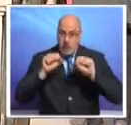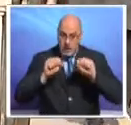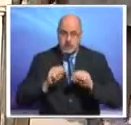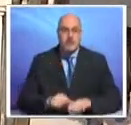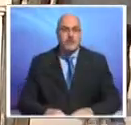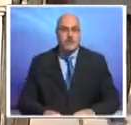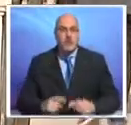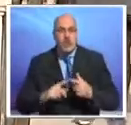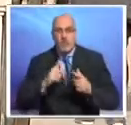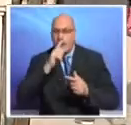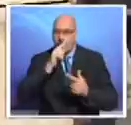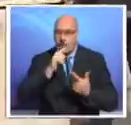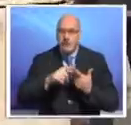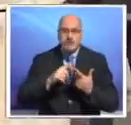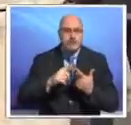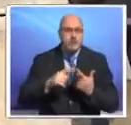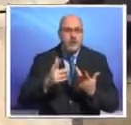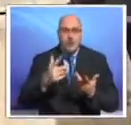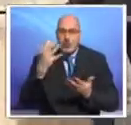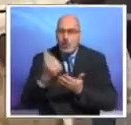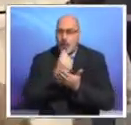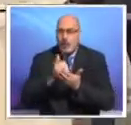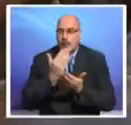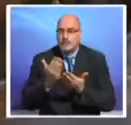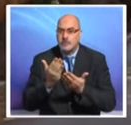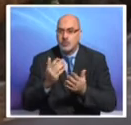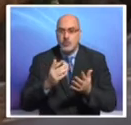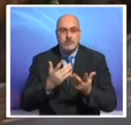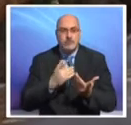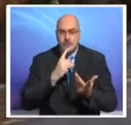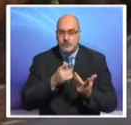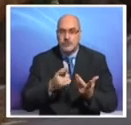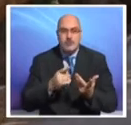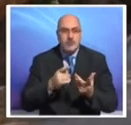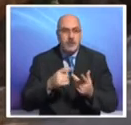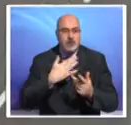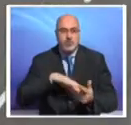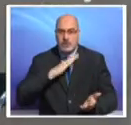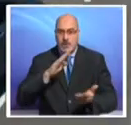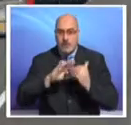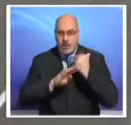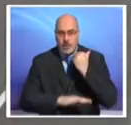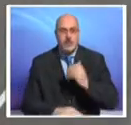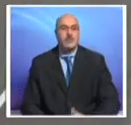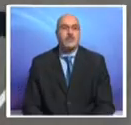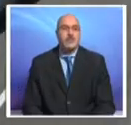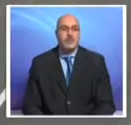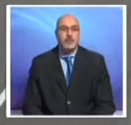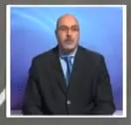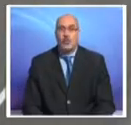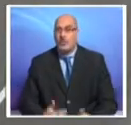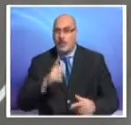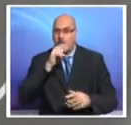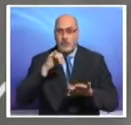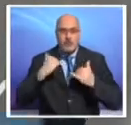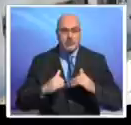لها من مكاسب وعلى ما أدت مما عليها من واجبات ومسؤوليات، فمكتسبات المرأة